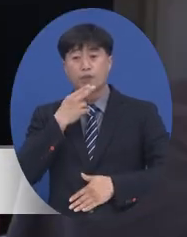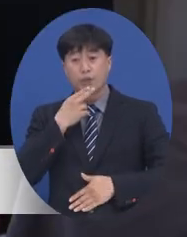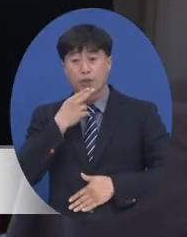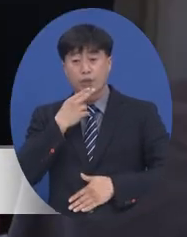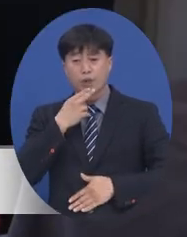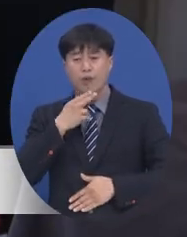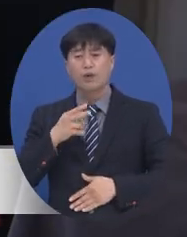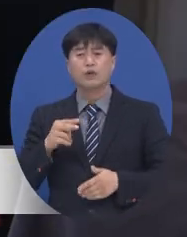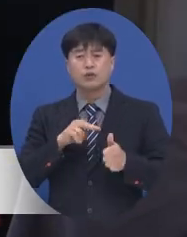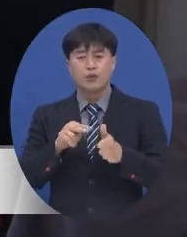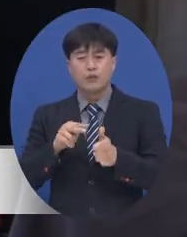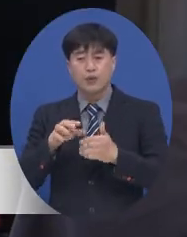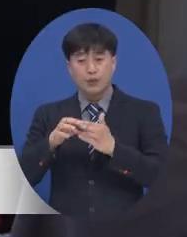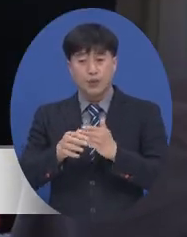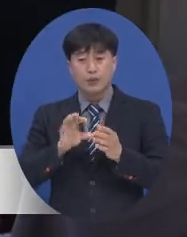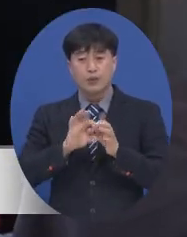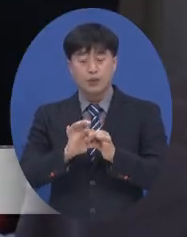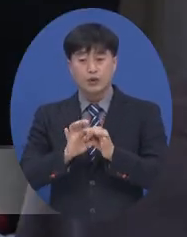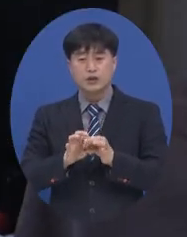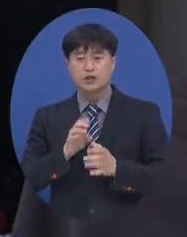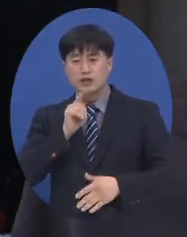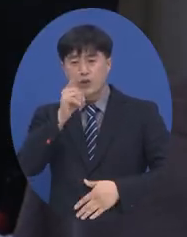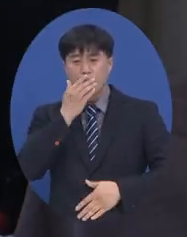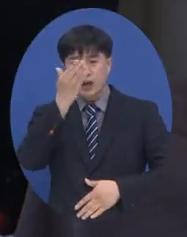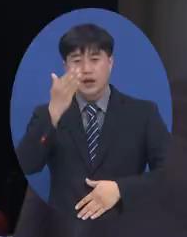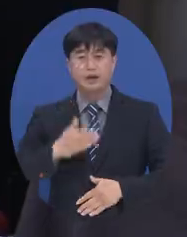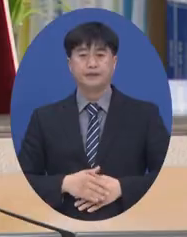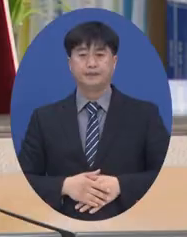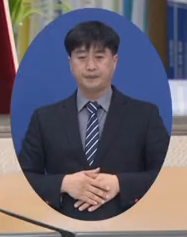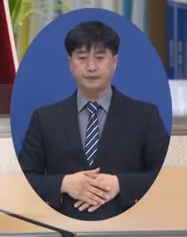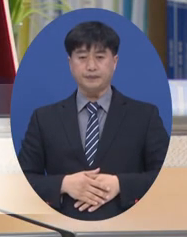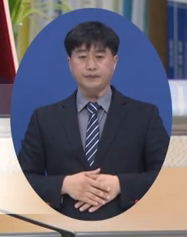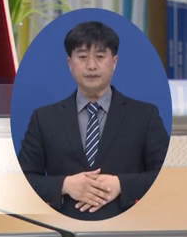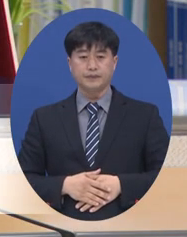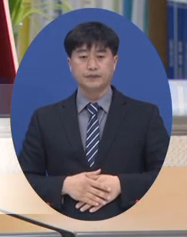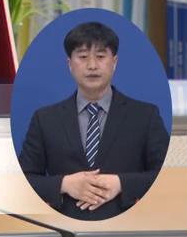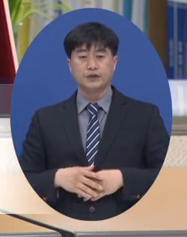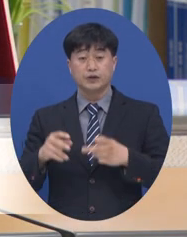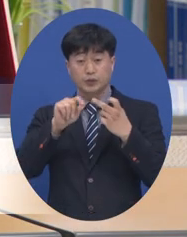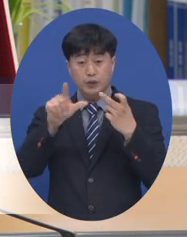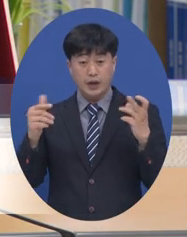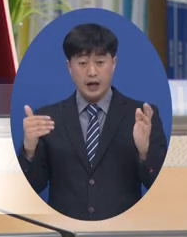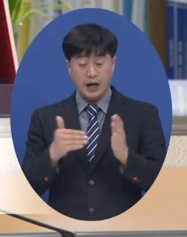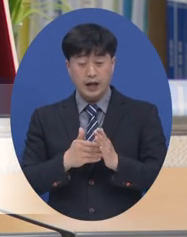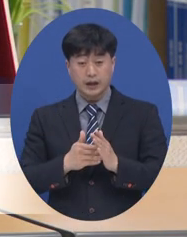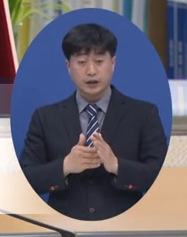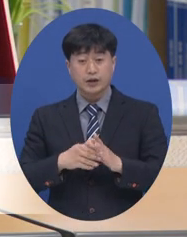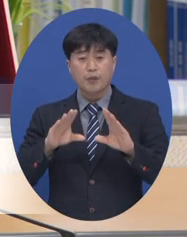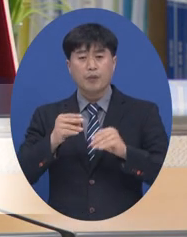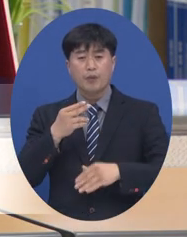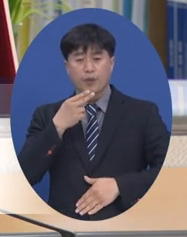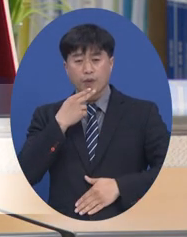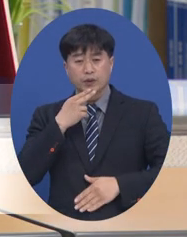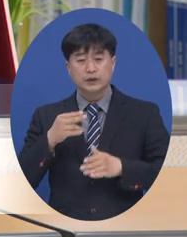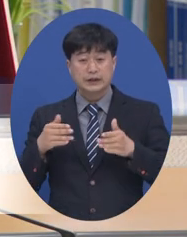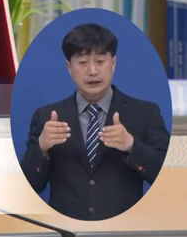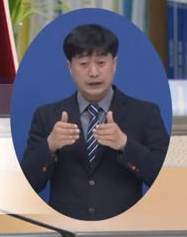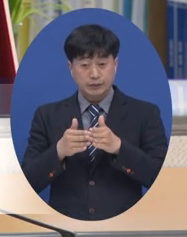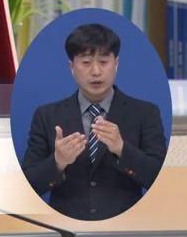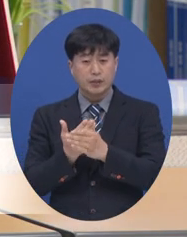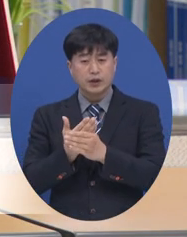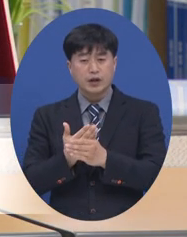경기버스 정보 앱을 통해 무정차 신고를 할 수 있습니다. 12월까지는 무정차가 집중 발생하는